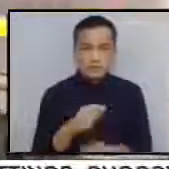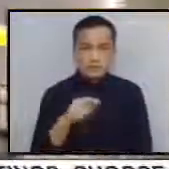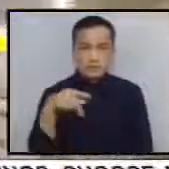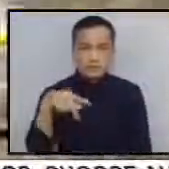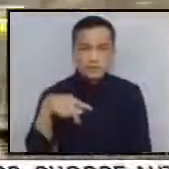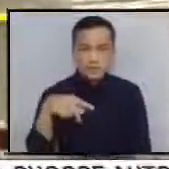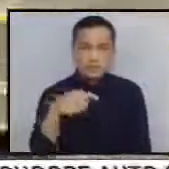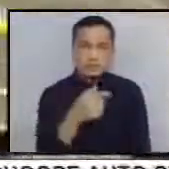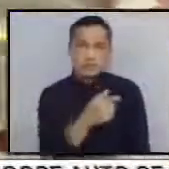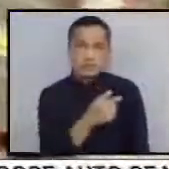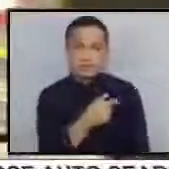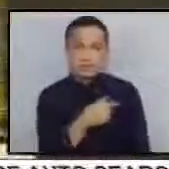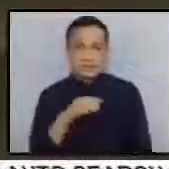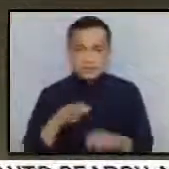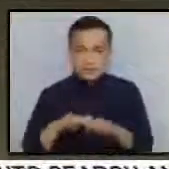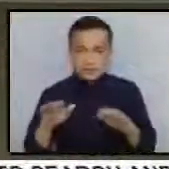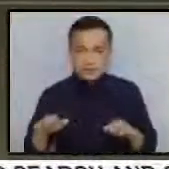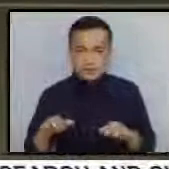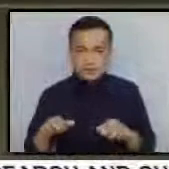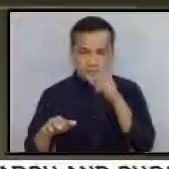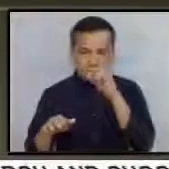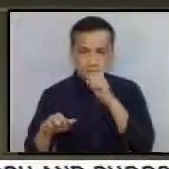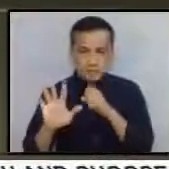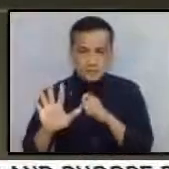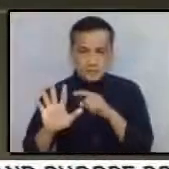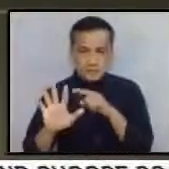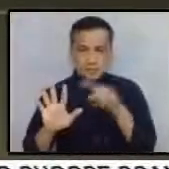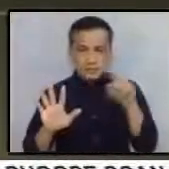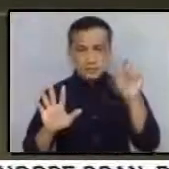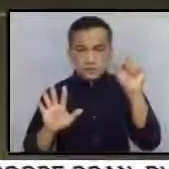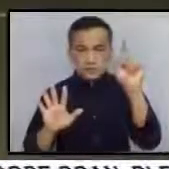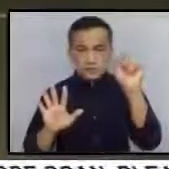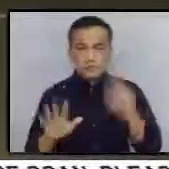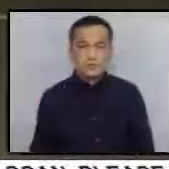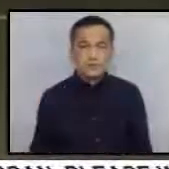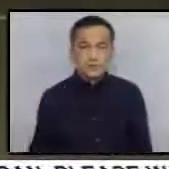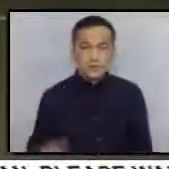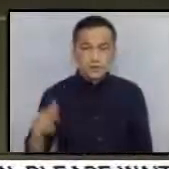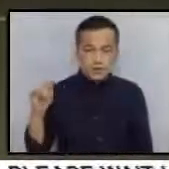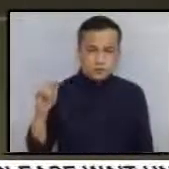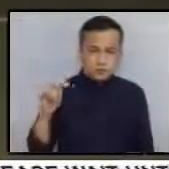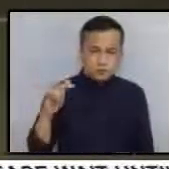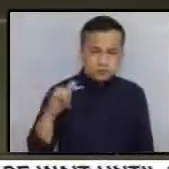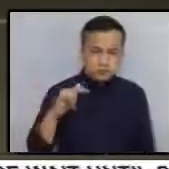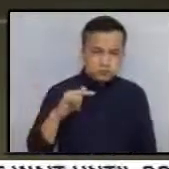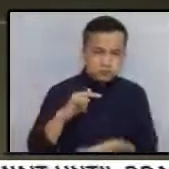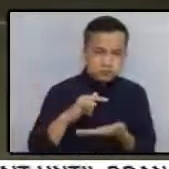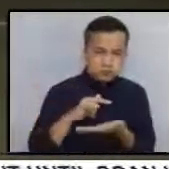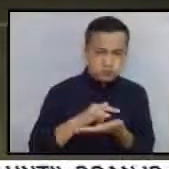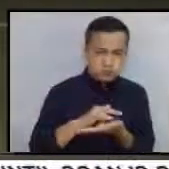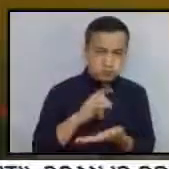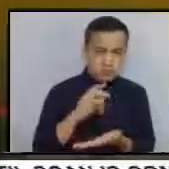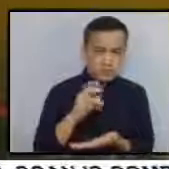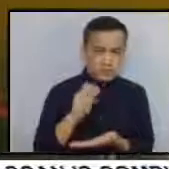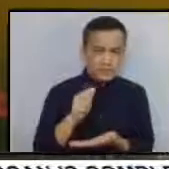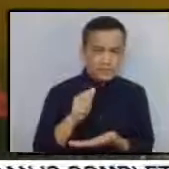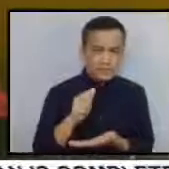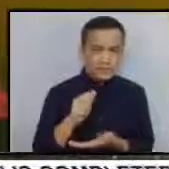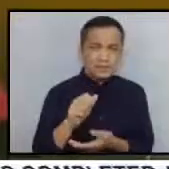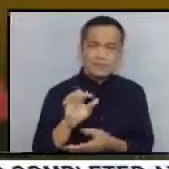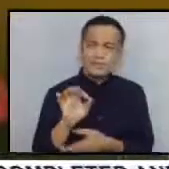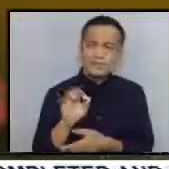edad 5 hanggang 11. Lumapag sa Ninoy Aquino International Airport Terminal 3 bandang